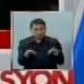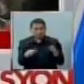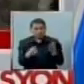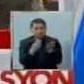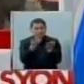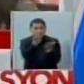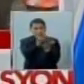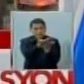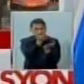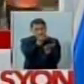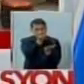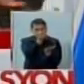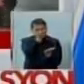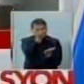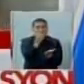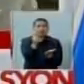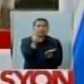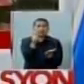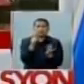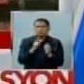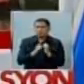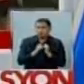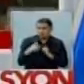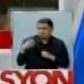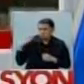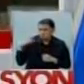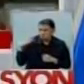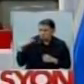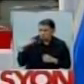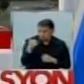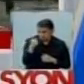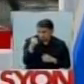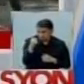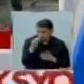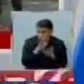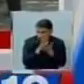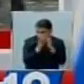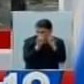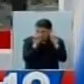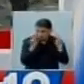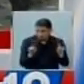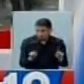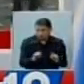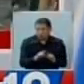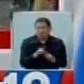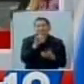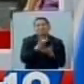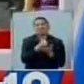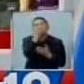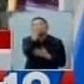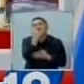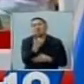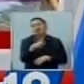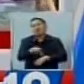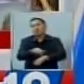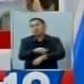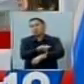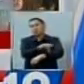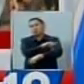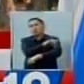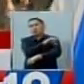Ayan. Ay! So, itayin mo pa ng 10 bilang! Mm-mm. Kaya hindi, natatagalan. Ayan, natatagalan yun. Talaga yan.